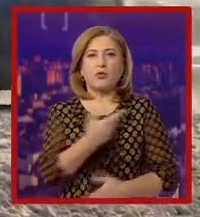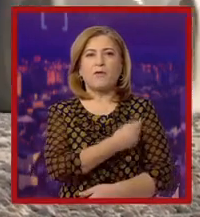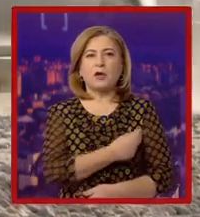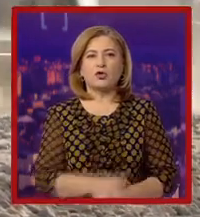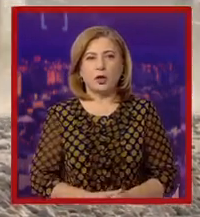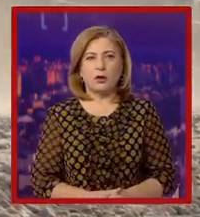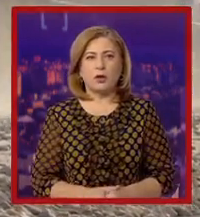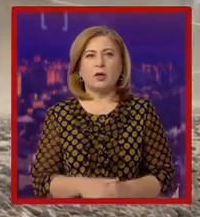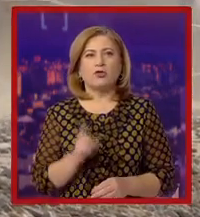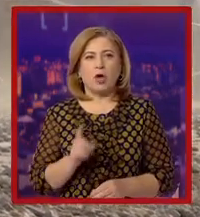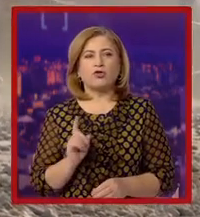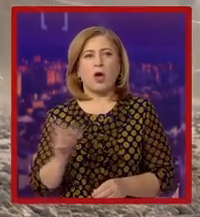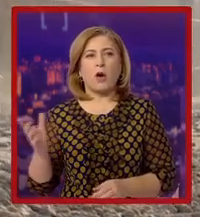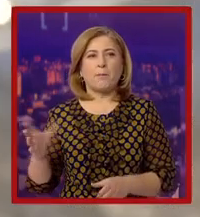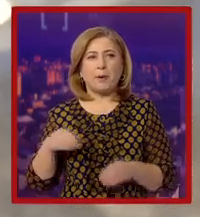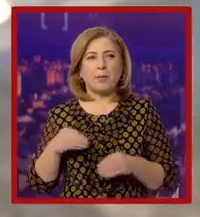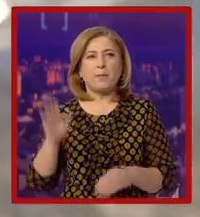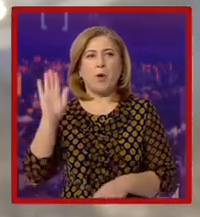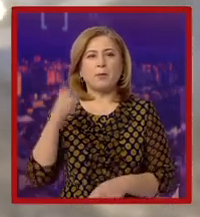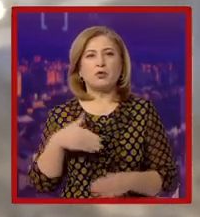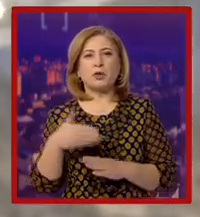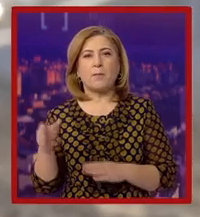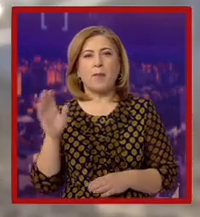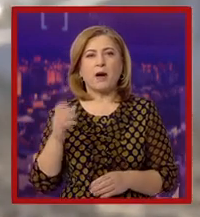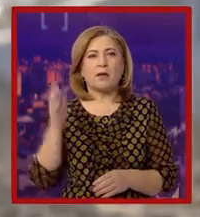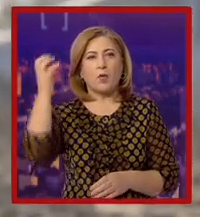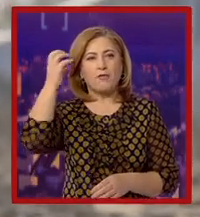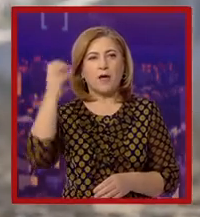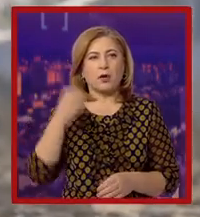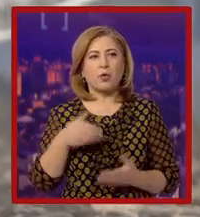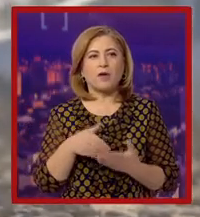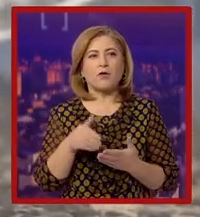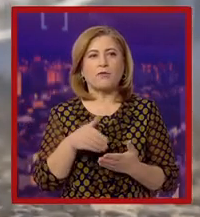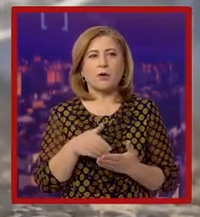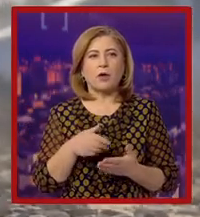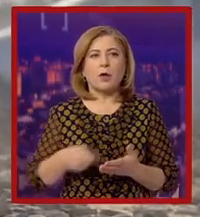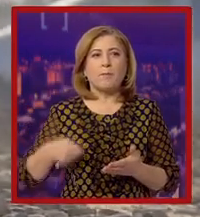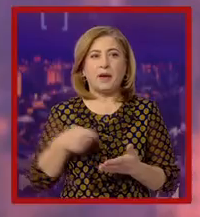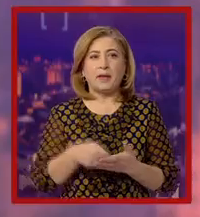caz au venit promisiuni de la guvern că toate aceste cheltuieli vor fi decontate de la București.